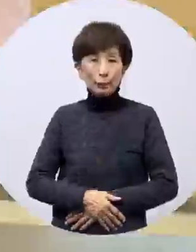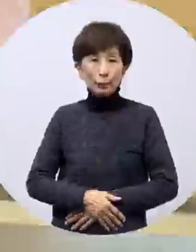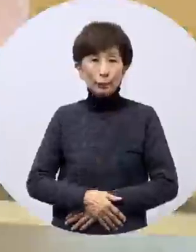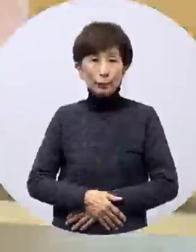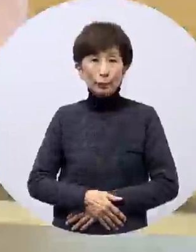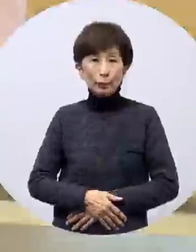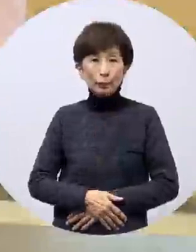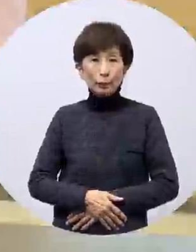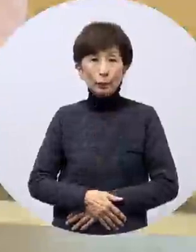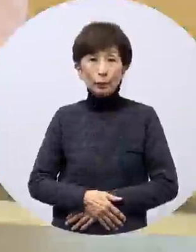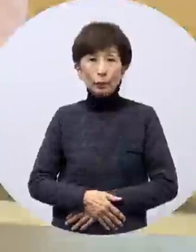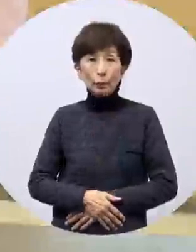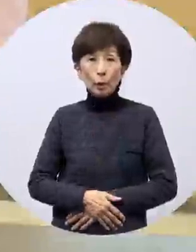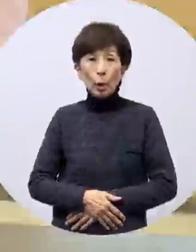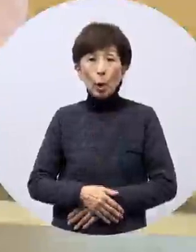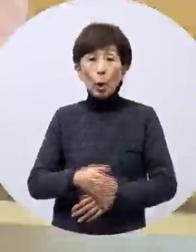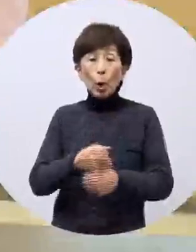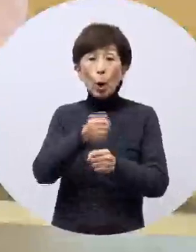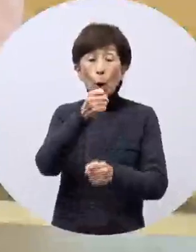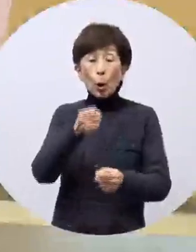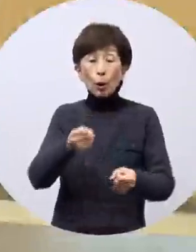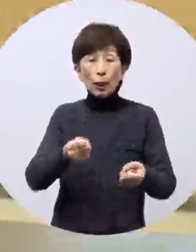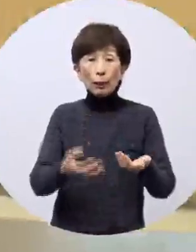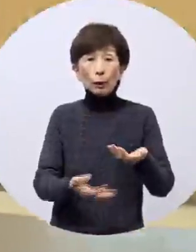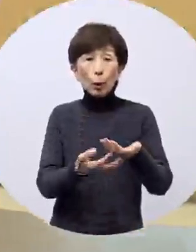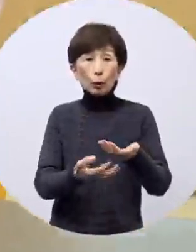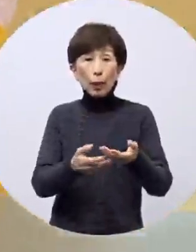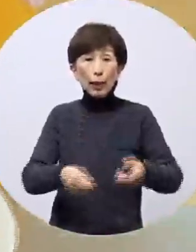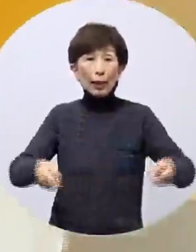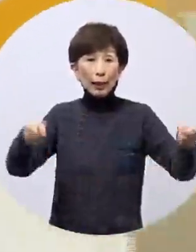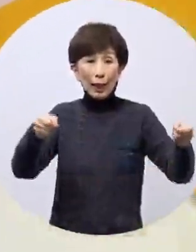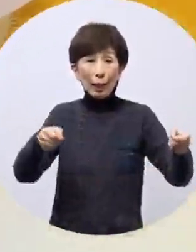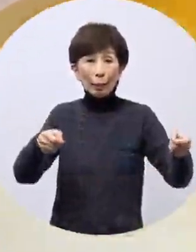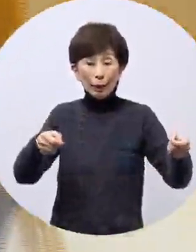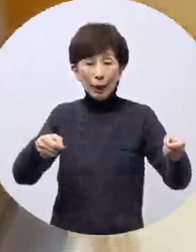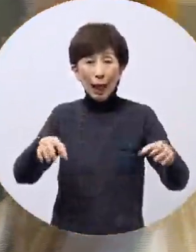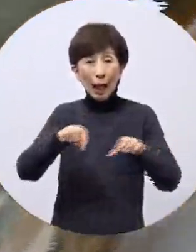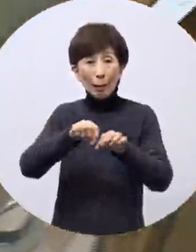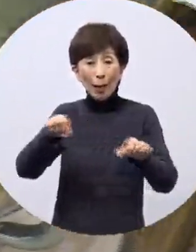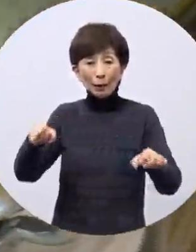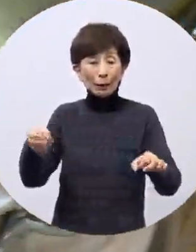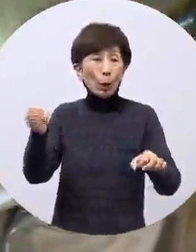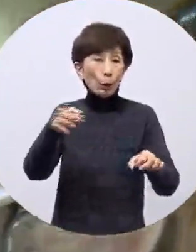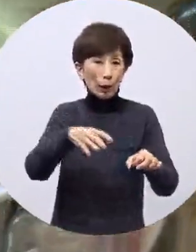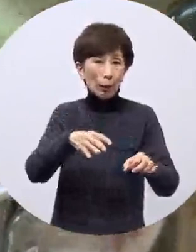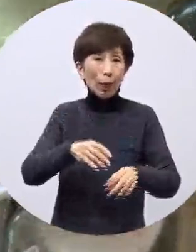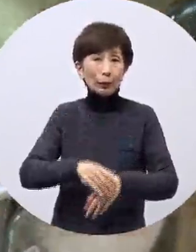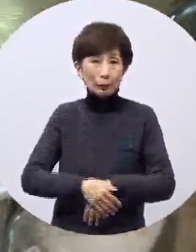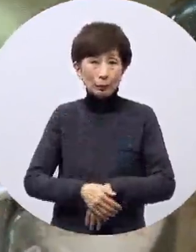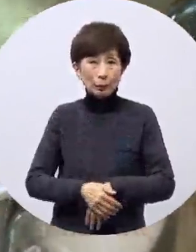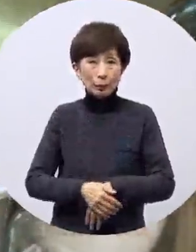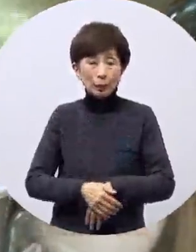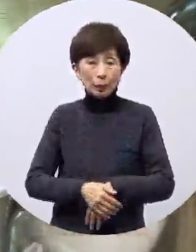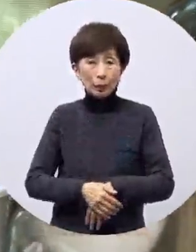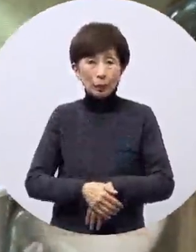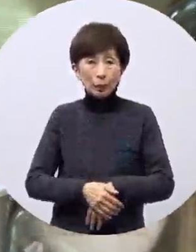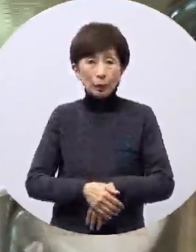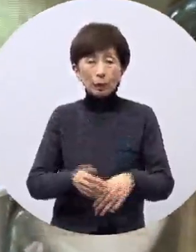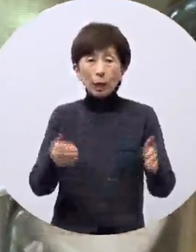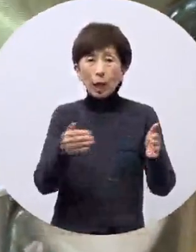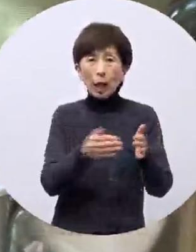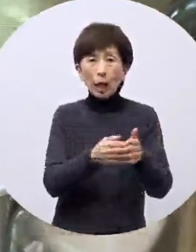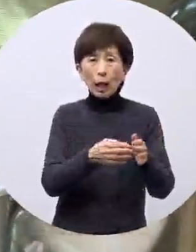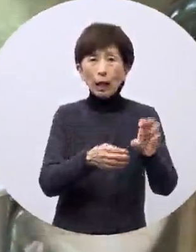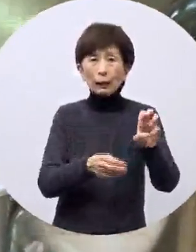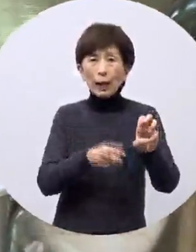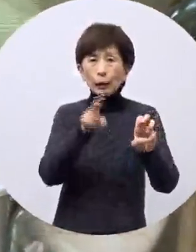先ほどほうれん草を入れた茹で汁でパスタを入れていきます。 はい、 エビはパスタを取り出す30秒ほど前に入れていき